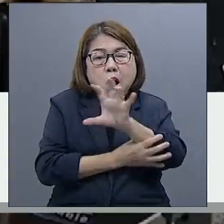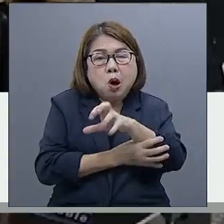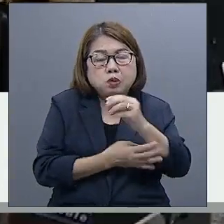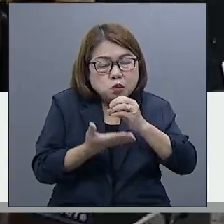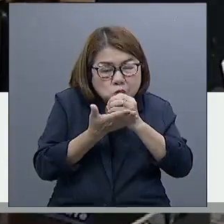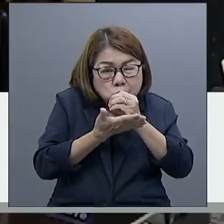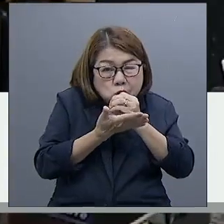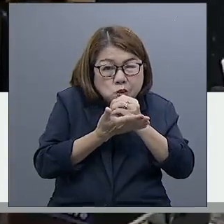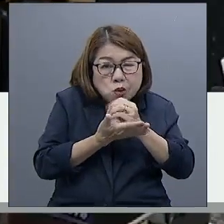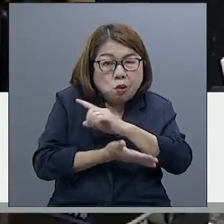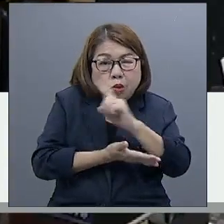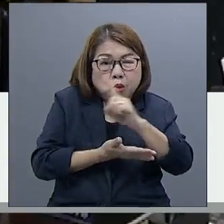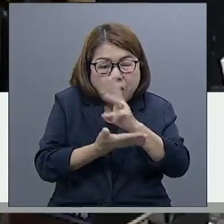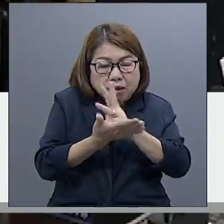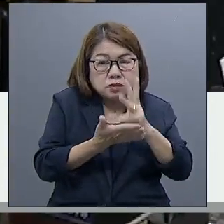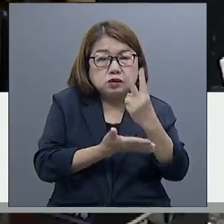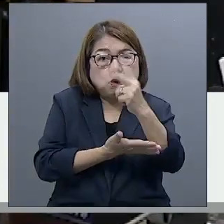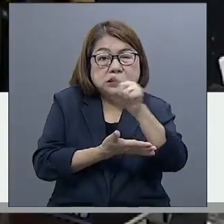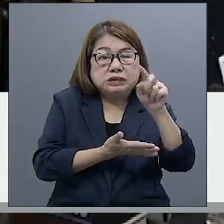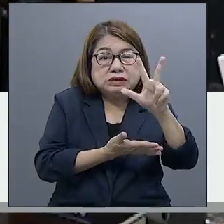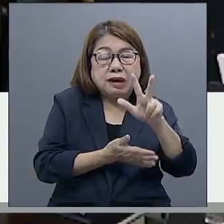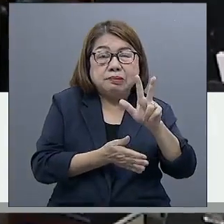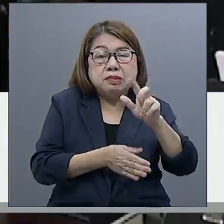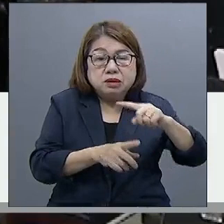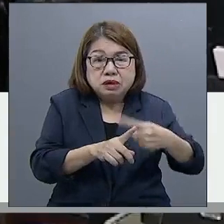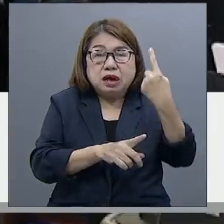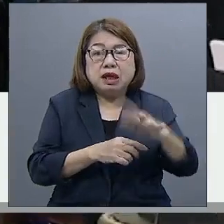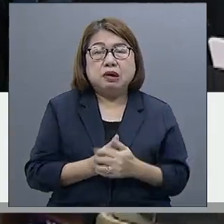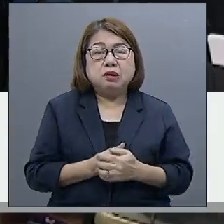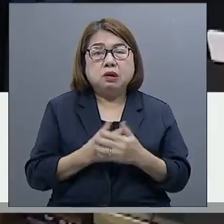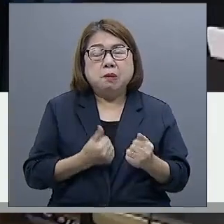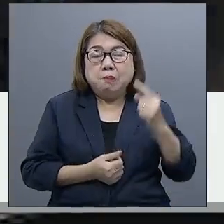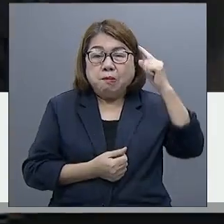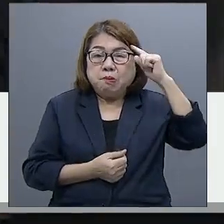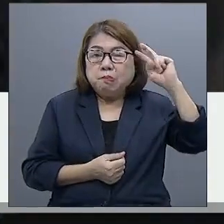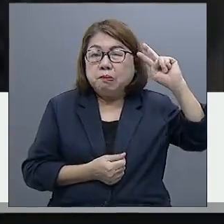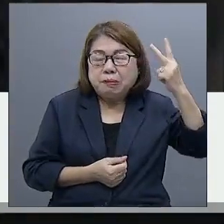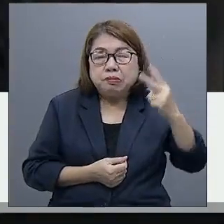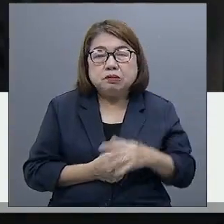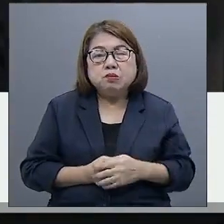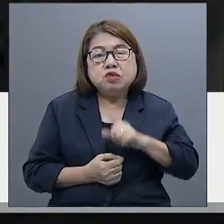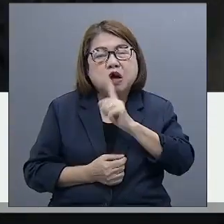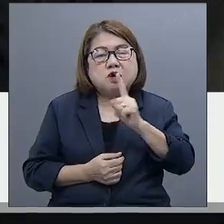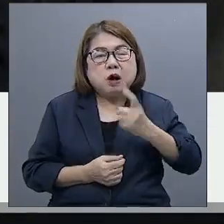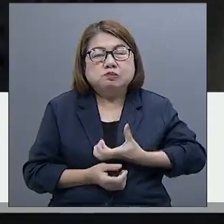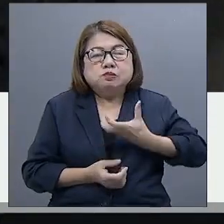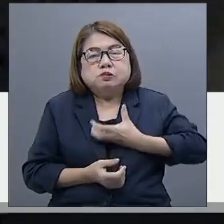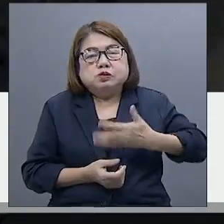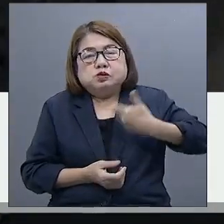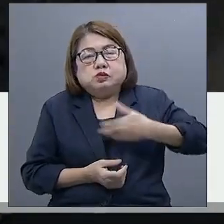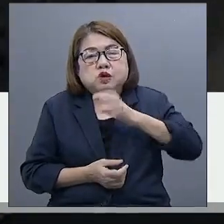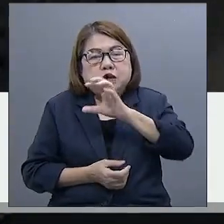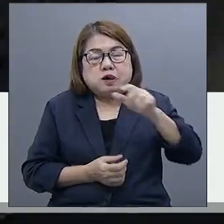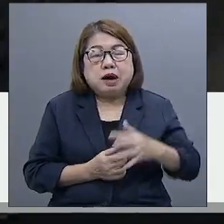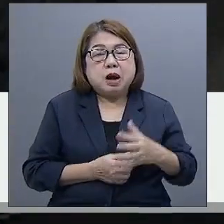2-3เม็ดติดต่อกันเดือนกว่าๆจนกระทั่งมีพฤติกรรมทำร้ายข้าวของแล้วก็ด่าทอคนในบ้านและยังพยายาม